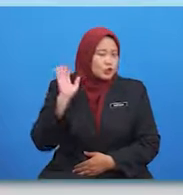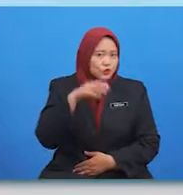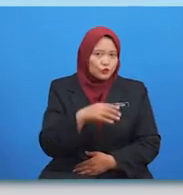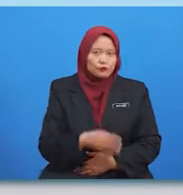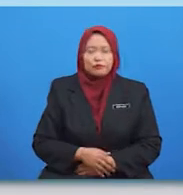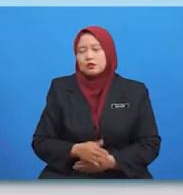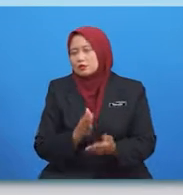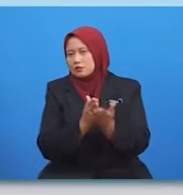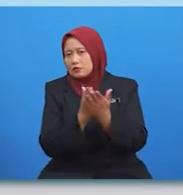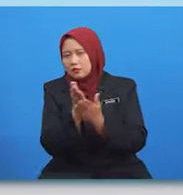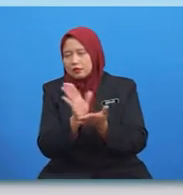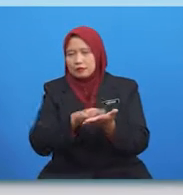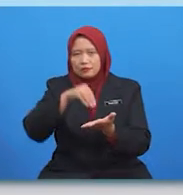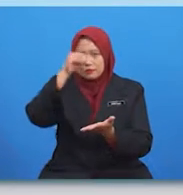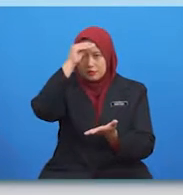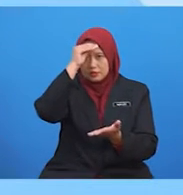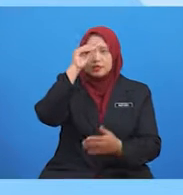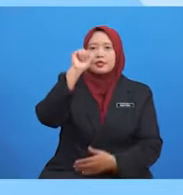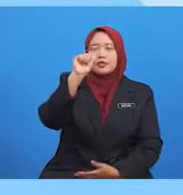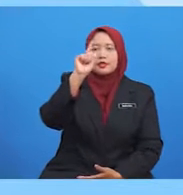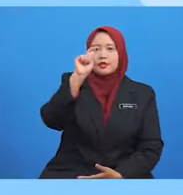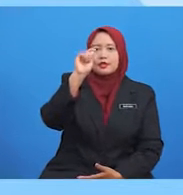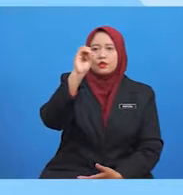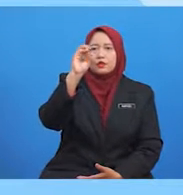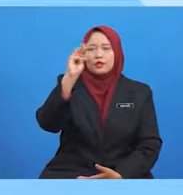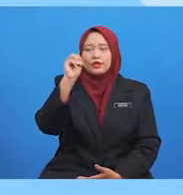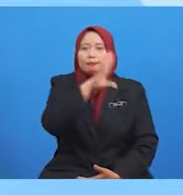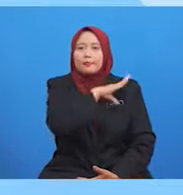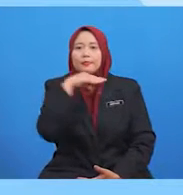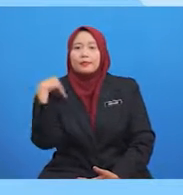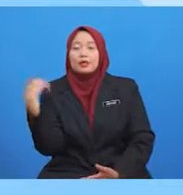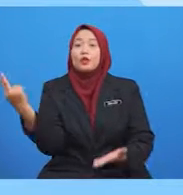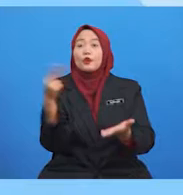Jom, seterusnya kita belajar tentang atom dan nukleus.